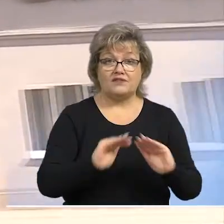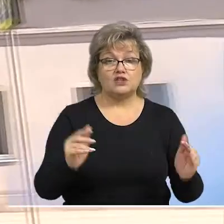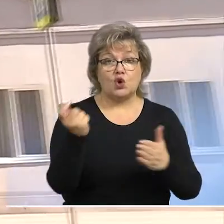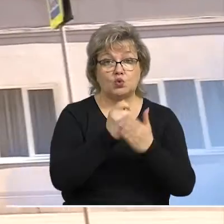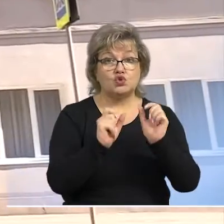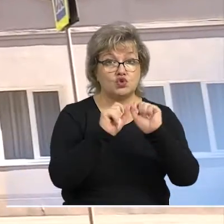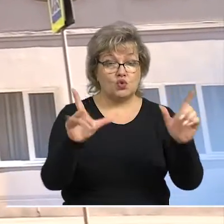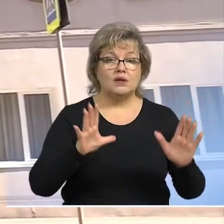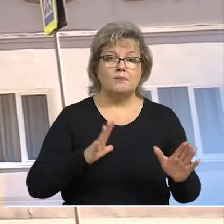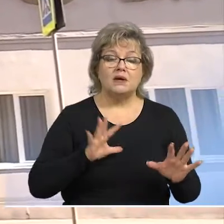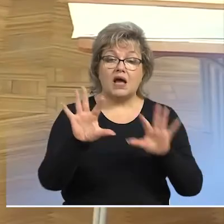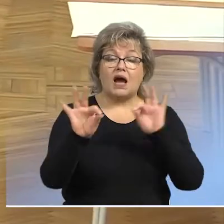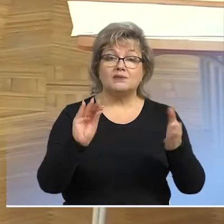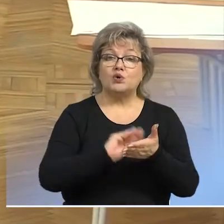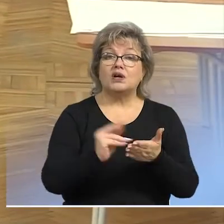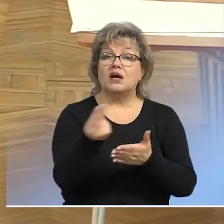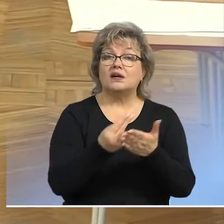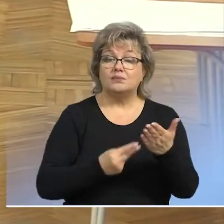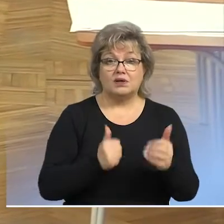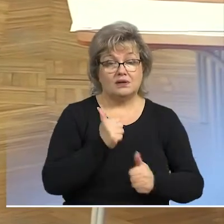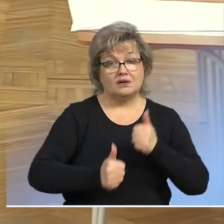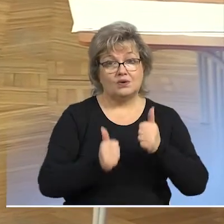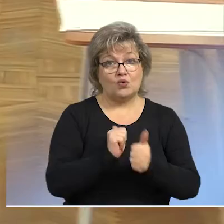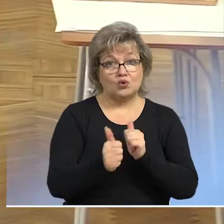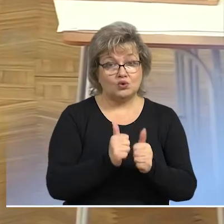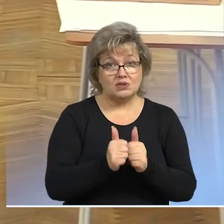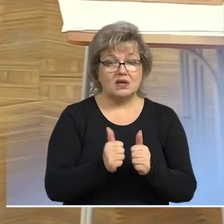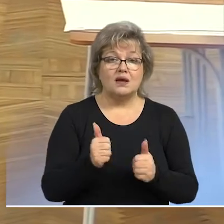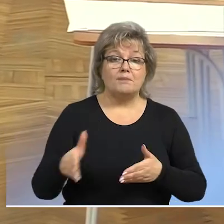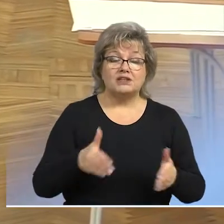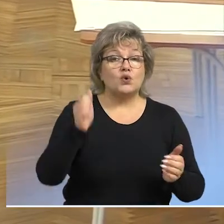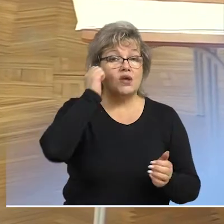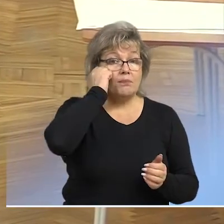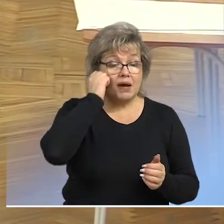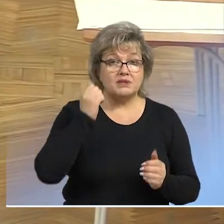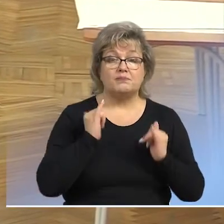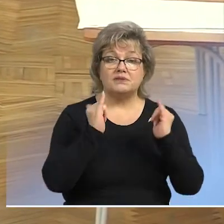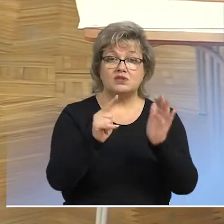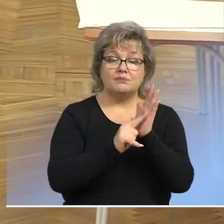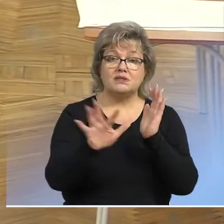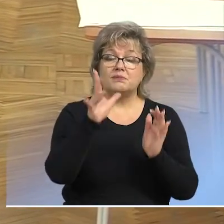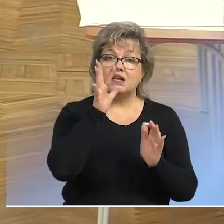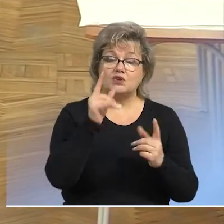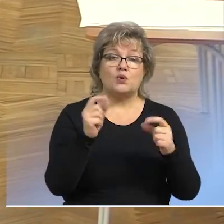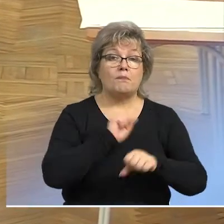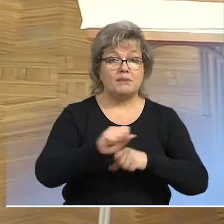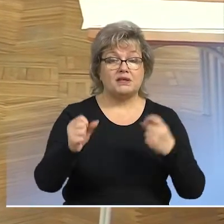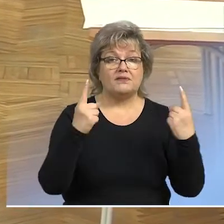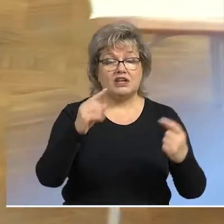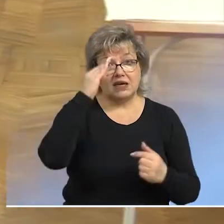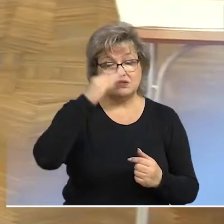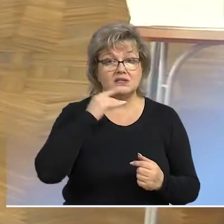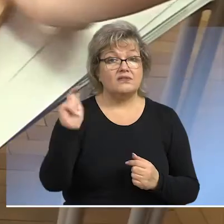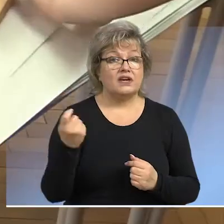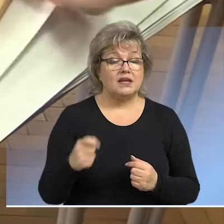детской художественной школе состоялся отбор работ победителей городского конкурса «По дороге памяти», посвященного 75-летию Победы в